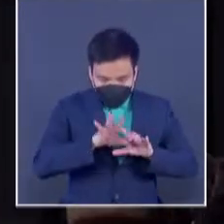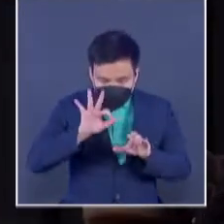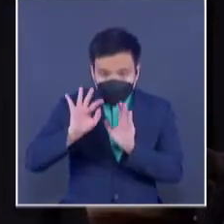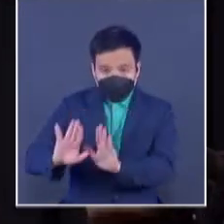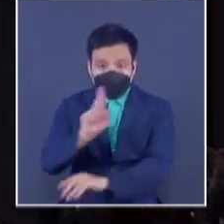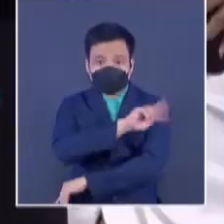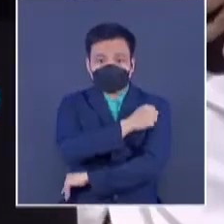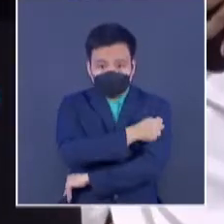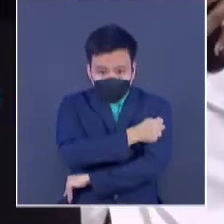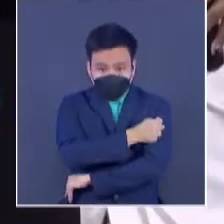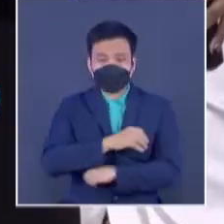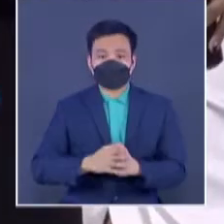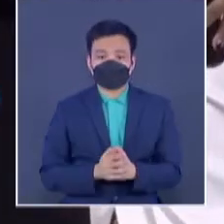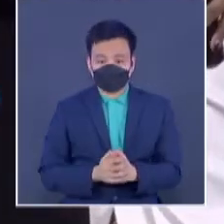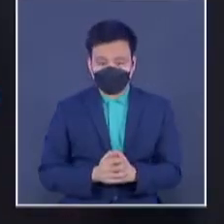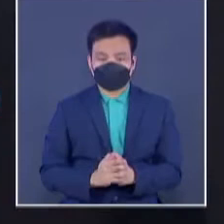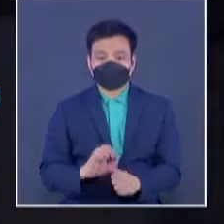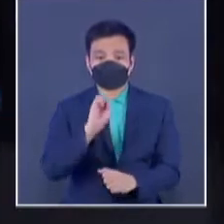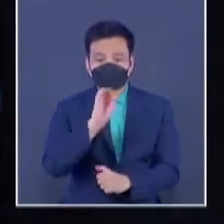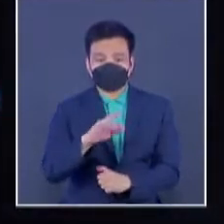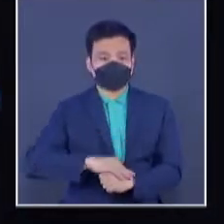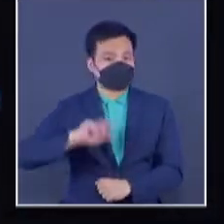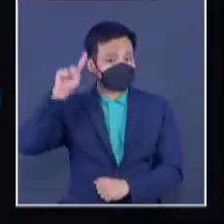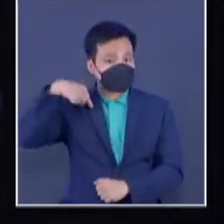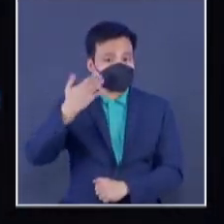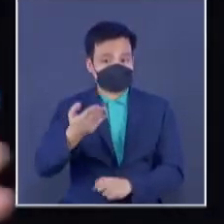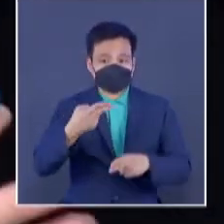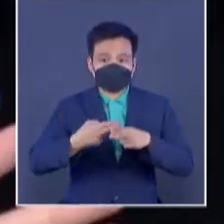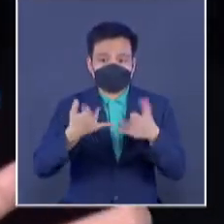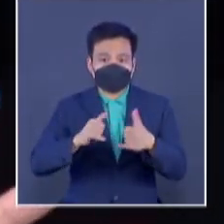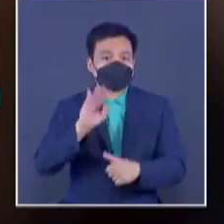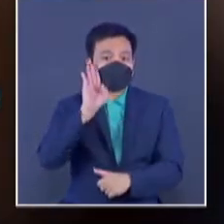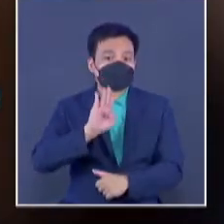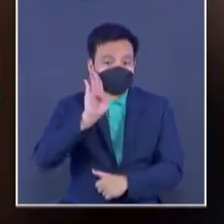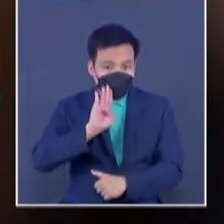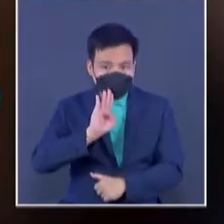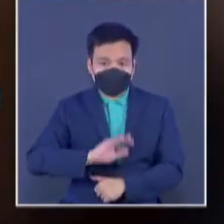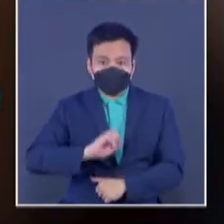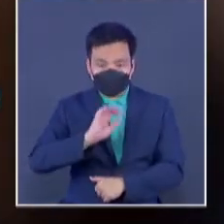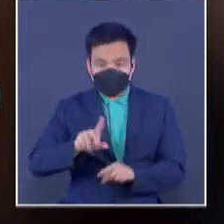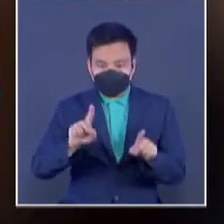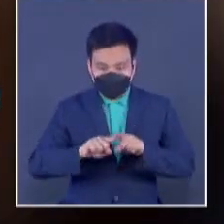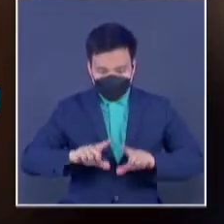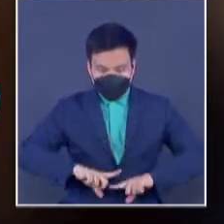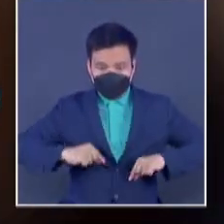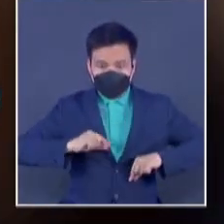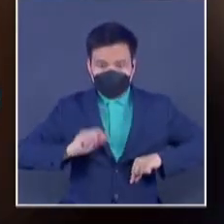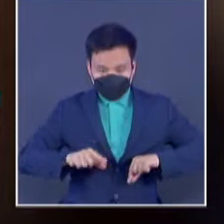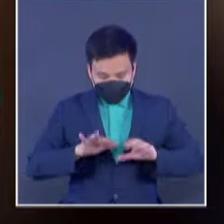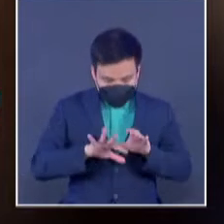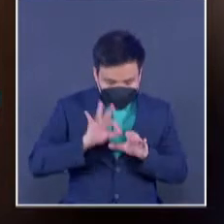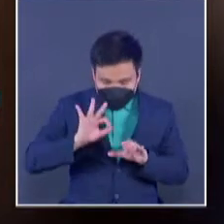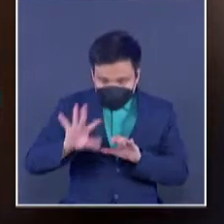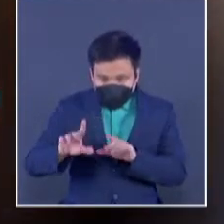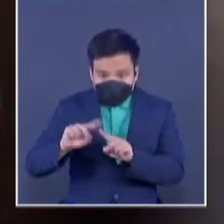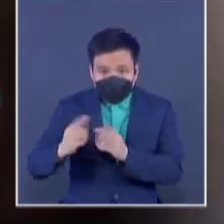รีบออกมาปฏิเสธข่าวเป็นการด่วนนะคะหลังนางเอกสาวน้ำตาลพิจักขณาได้มีการไปฝากไข่จนแฟนๆก็ลุ้นค่ะว่าเอ๊ะเธอจ